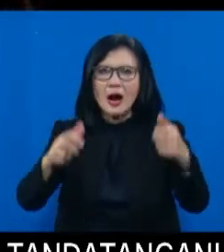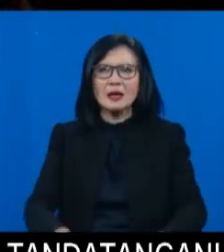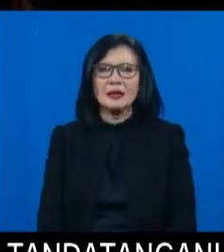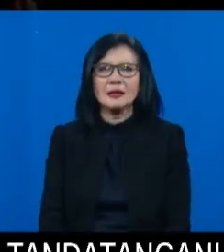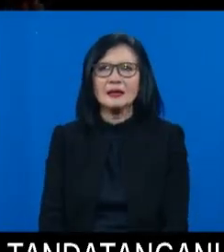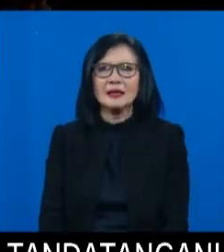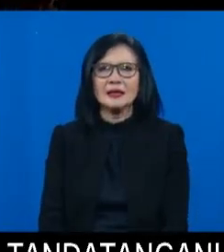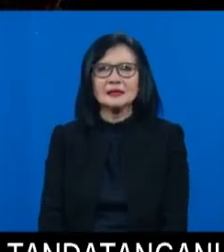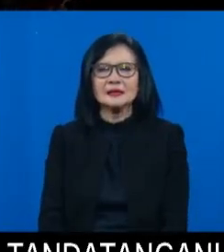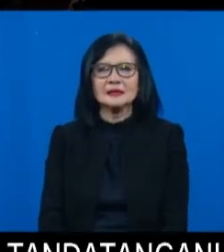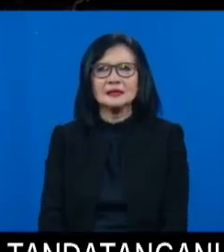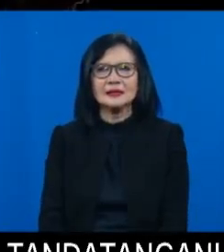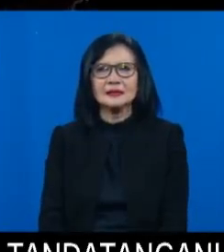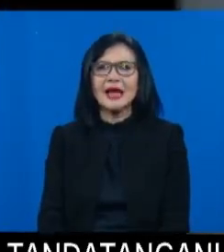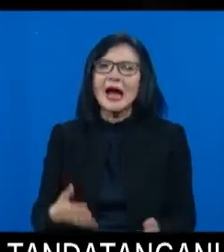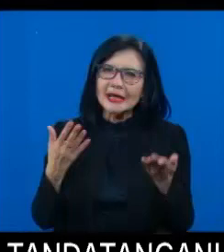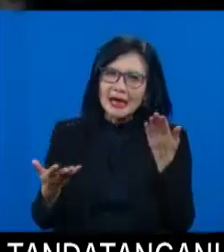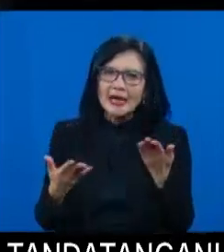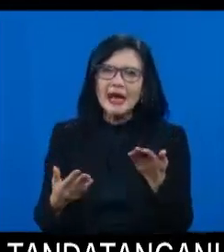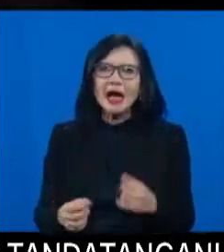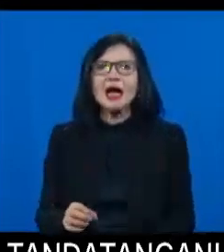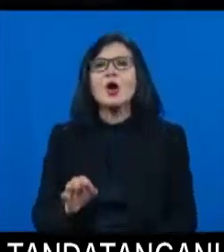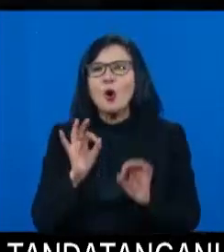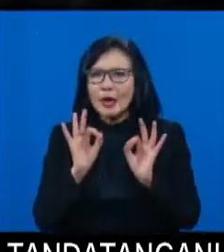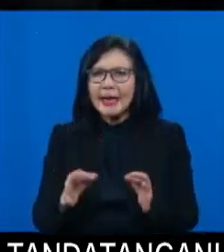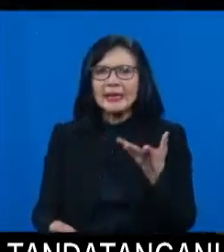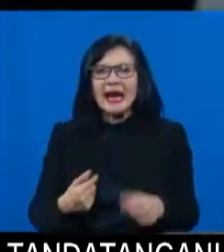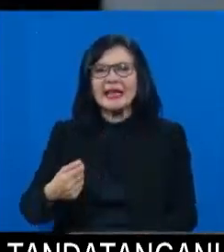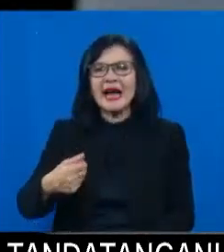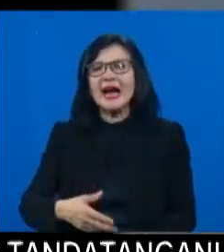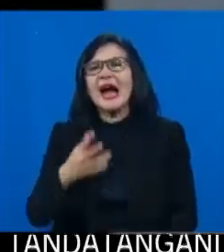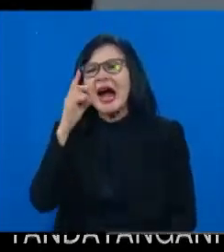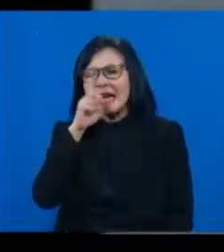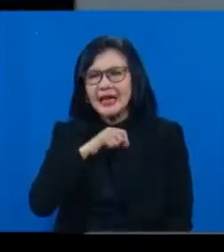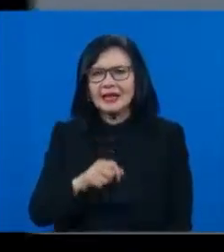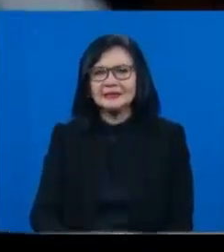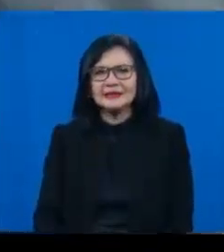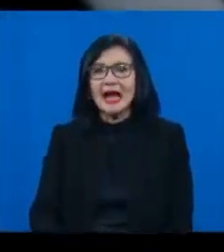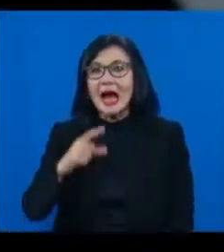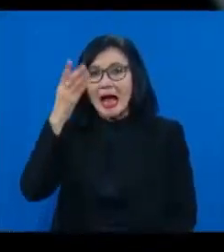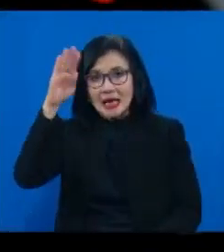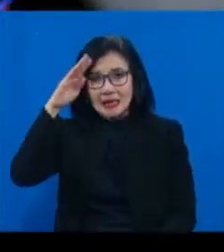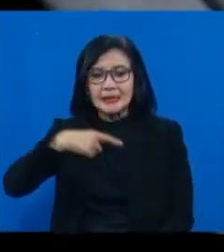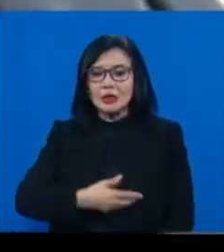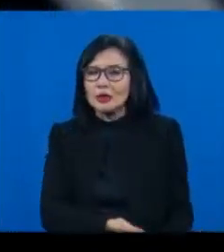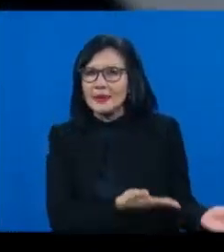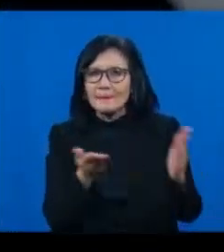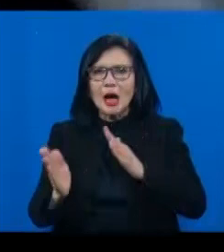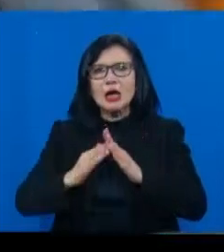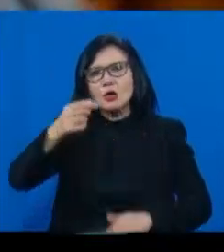tidak stabil ya. Kadang-kadang jadi, kadang-kadang enggak. Usai dievakuasi, pria berinisial AS ini dibawa ke rumah sakit